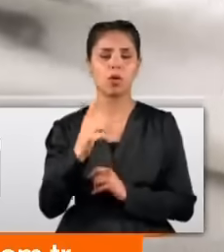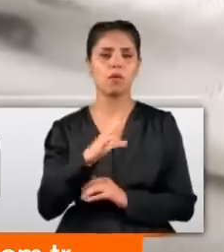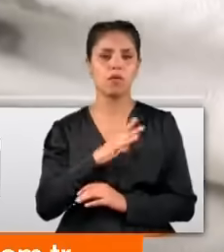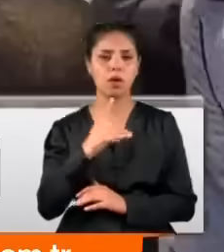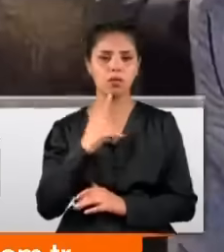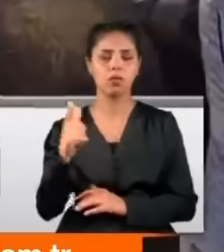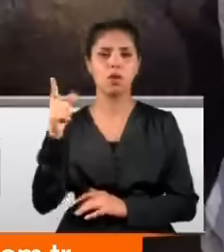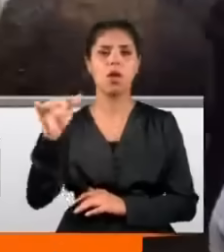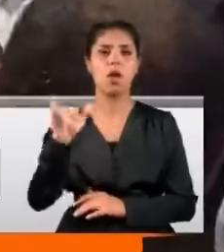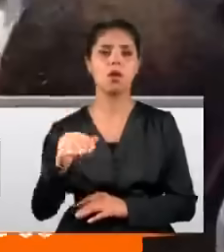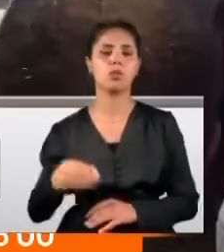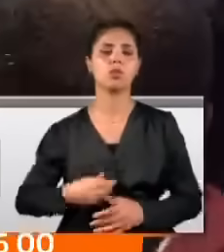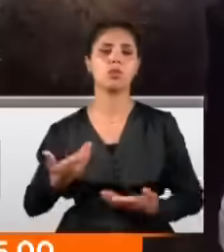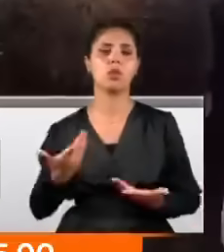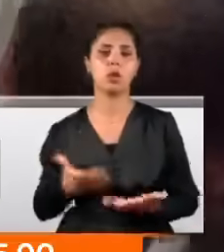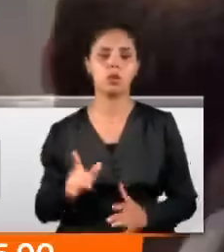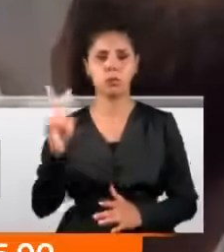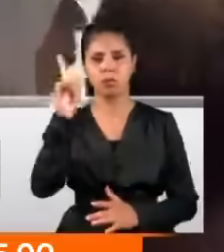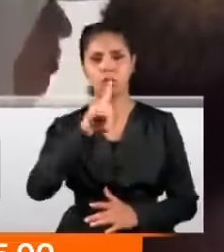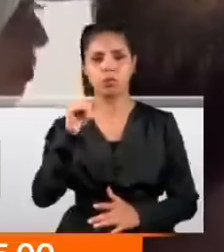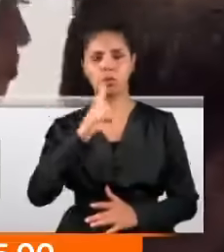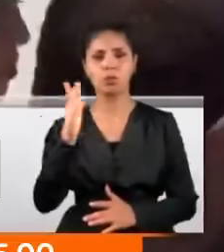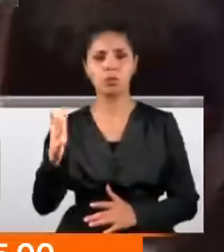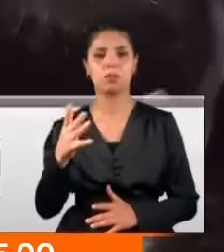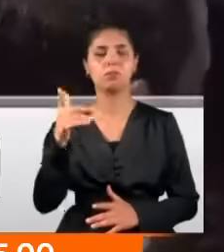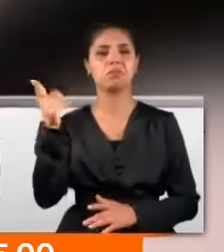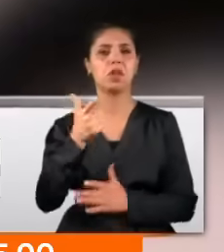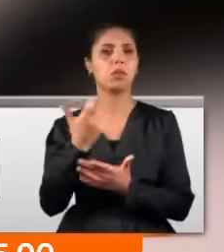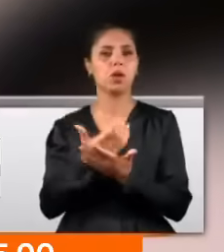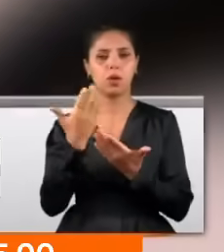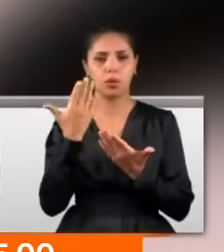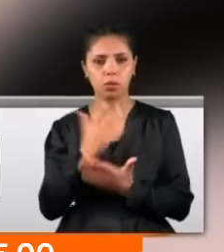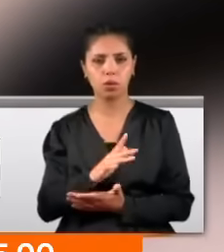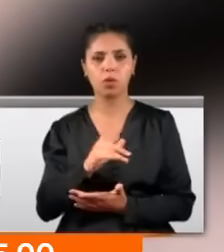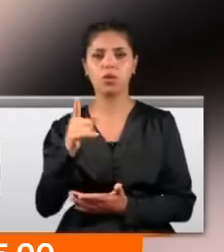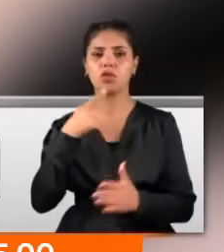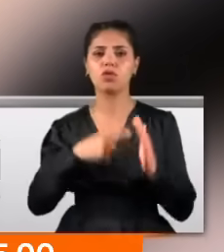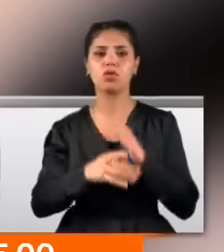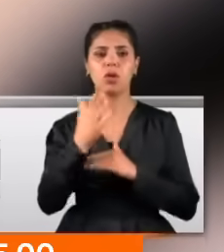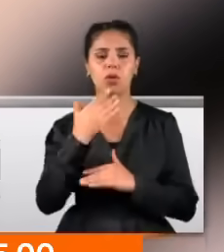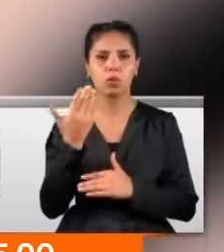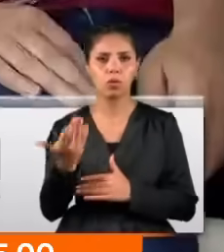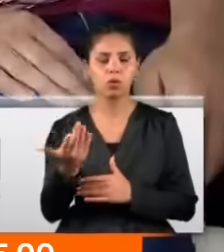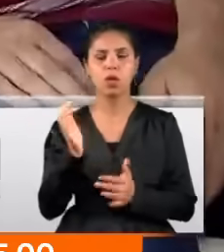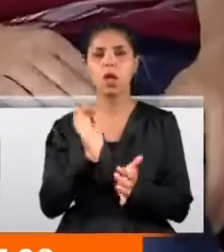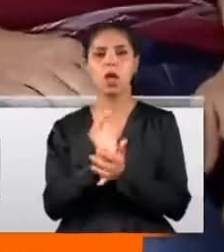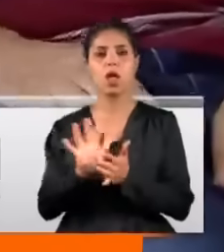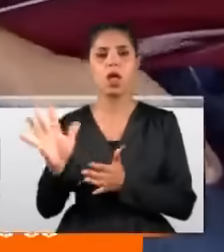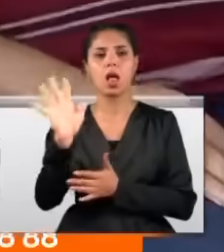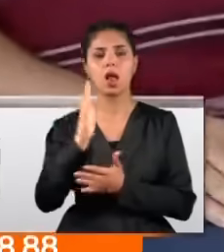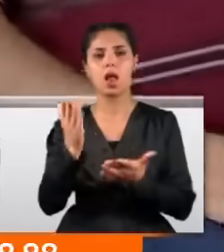hakkındaki suçlamaları kabul etmiyor. Çünkü ortada ne kamera kaydı var ne de tek bir şikayetçi. Çağlar ailesi